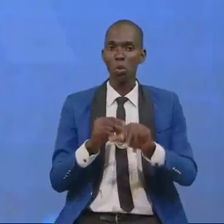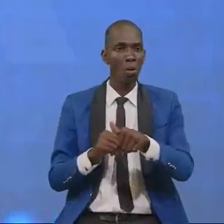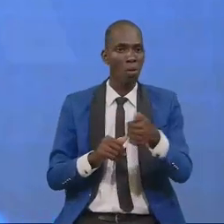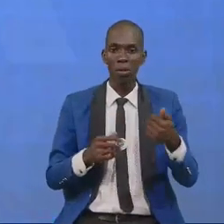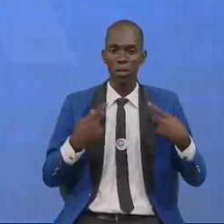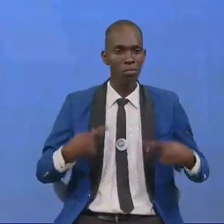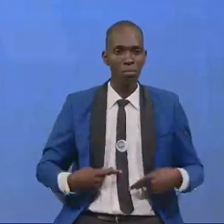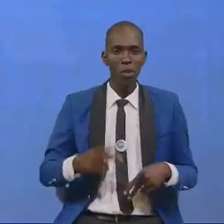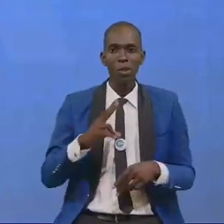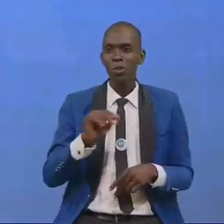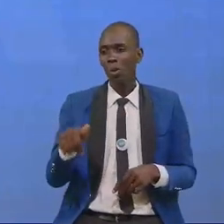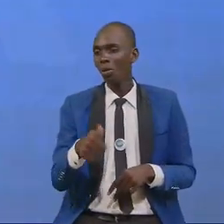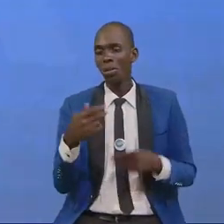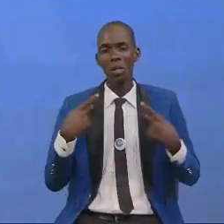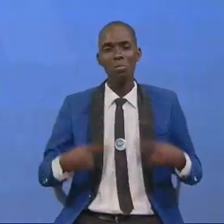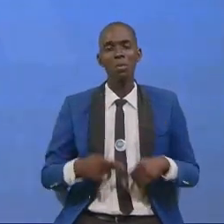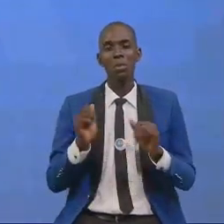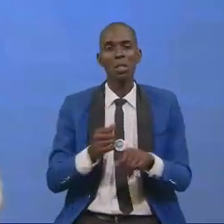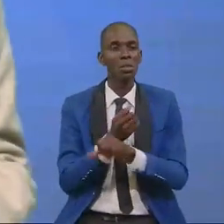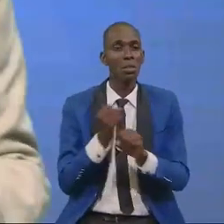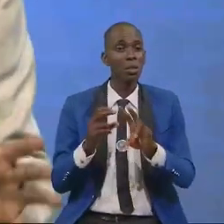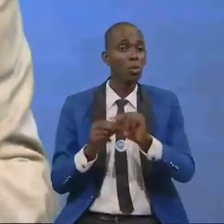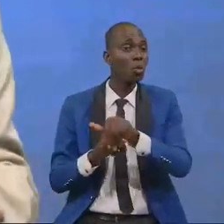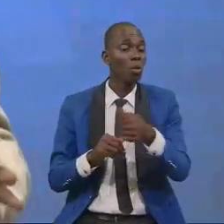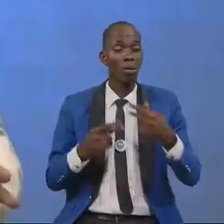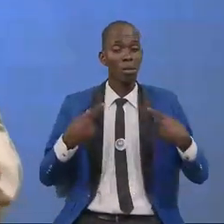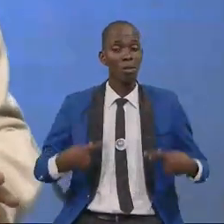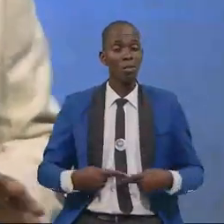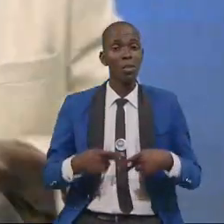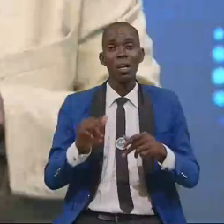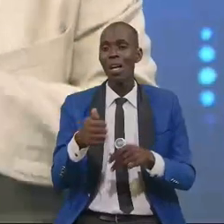il y a pas d'autres qui peuvent sauver ou quand nos souvenirs